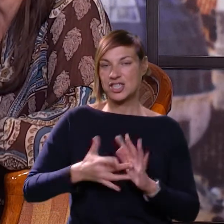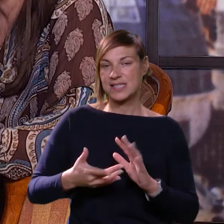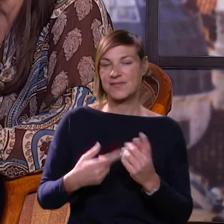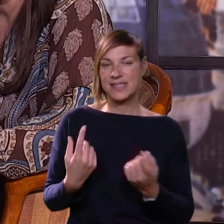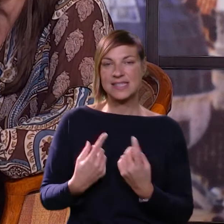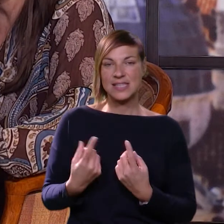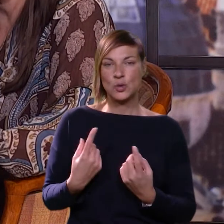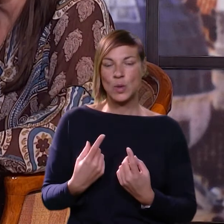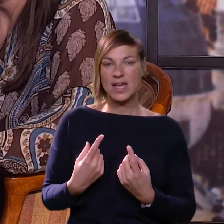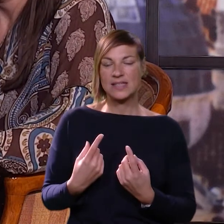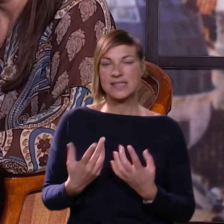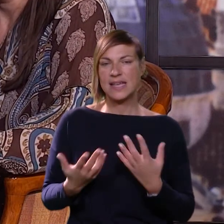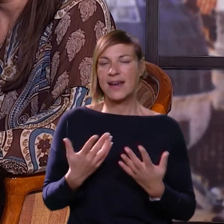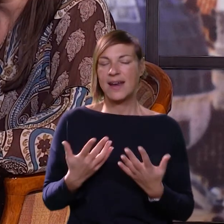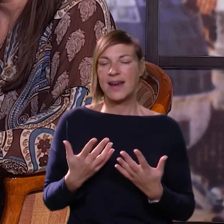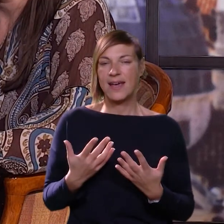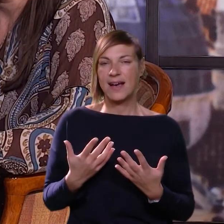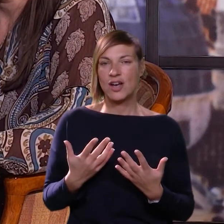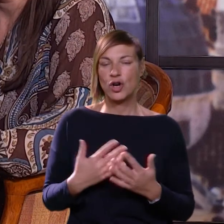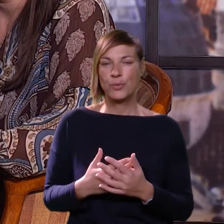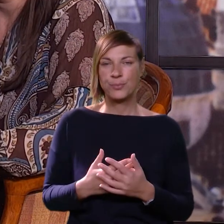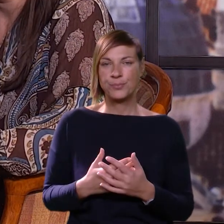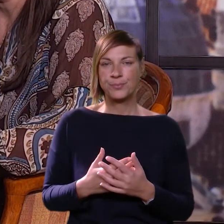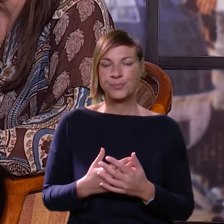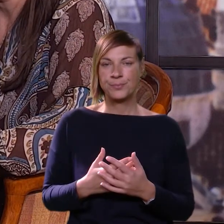lakše sve situacije nekako